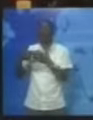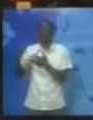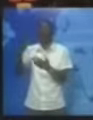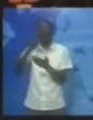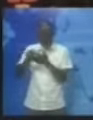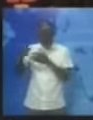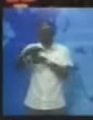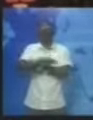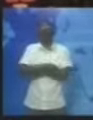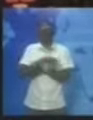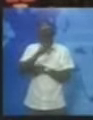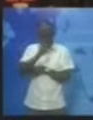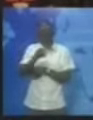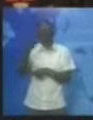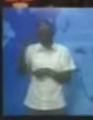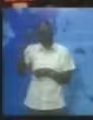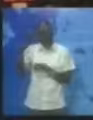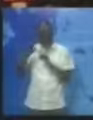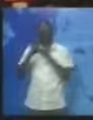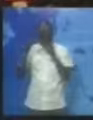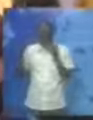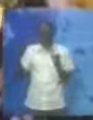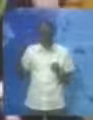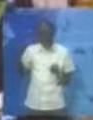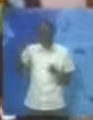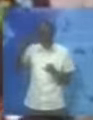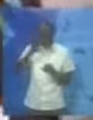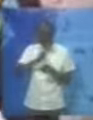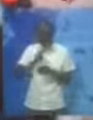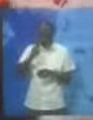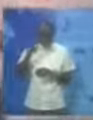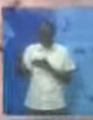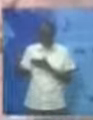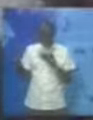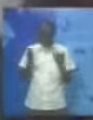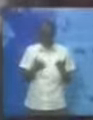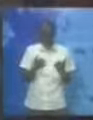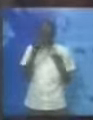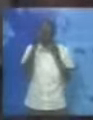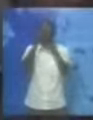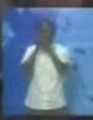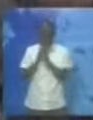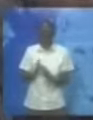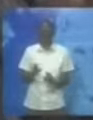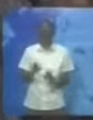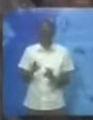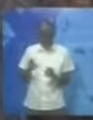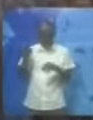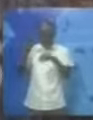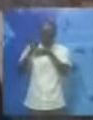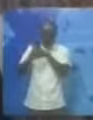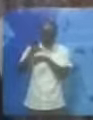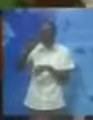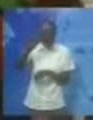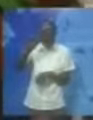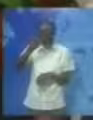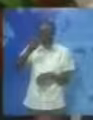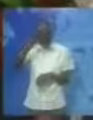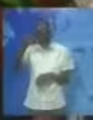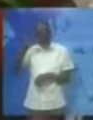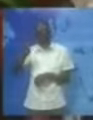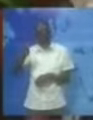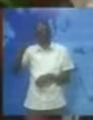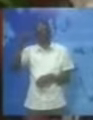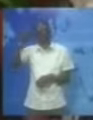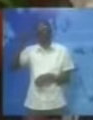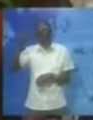marque l'ouverture de sa galerie Wani Manegré. Pour l'occasion, la présidente du Conseil supérieur de la communication, à défaut